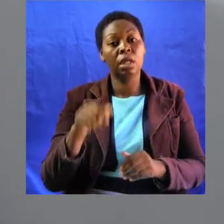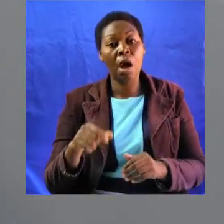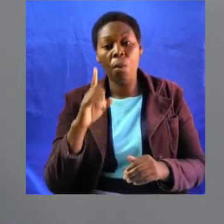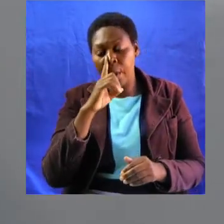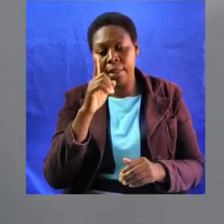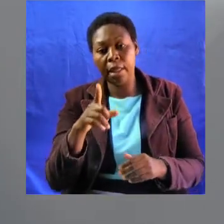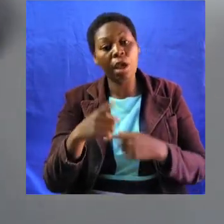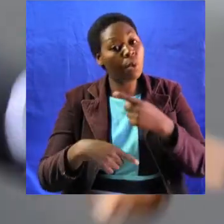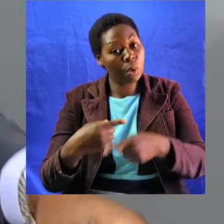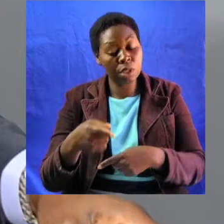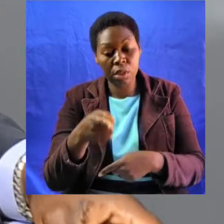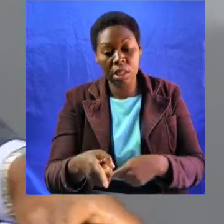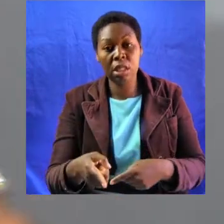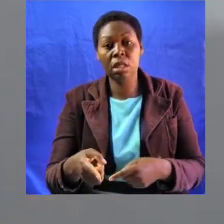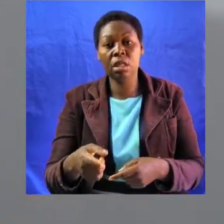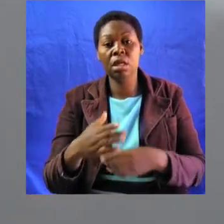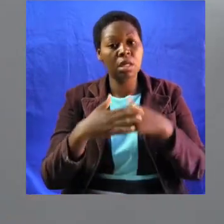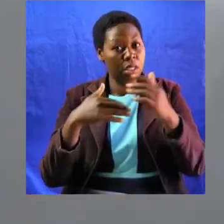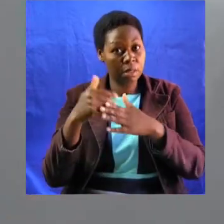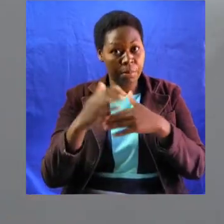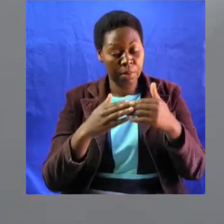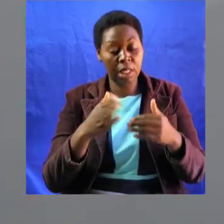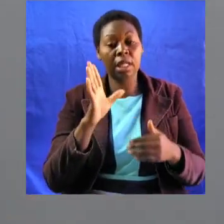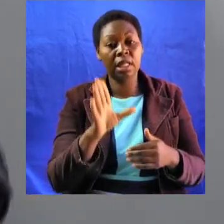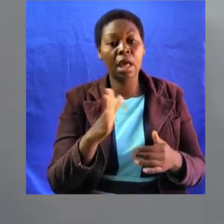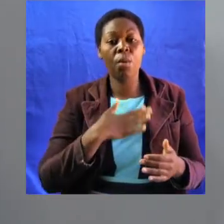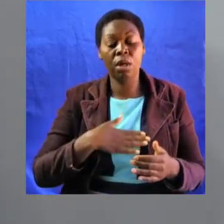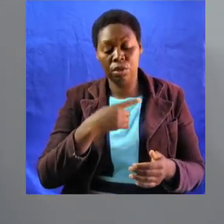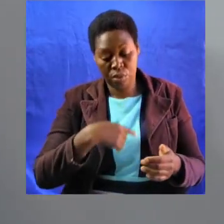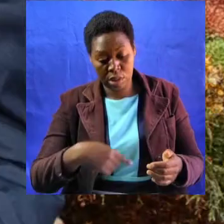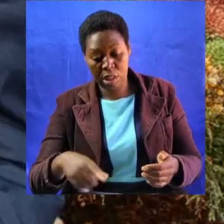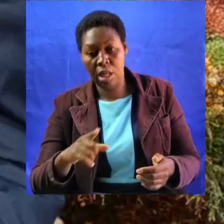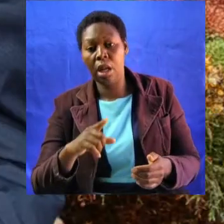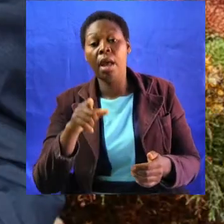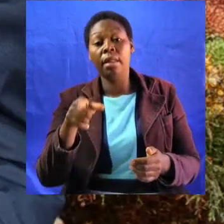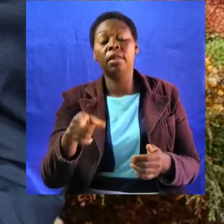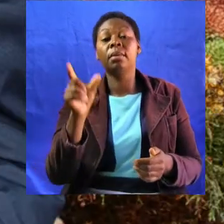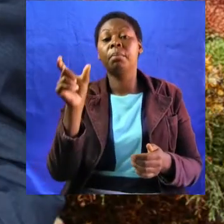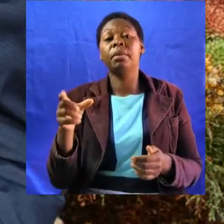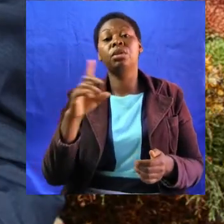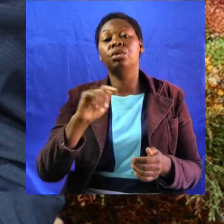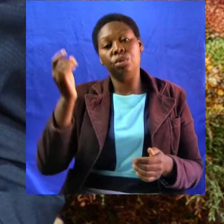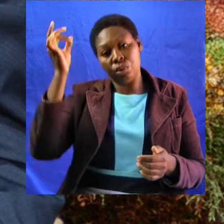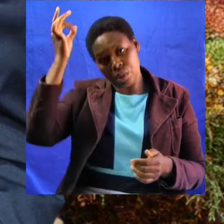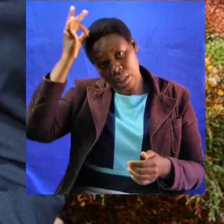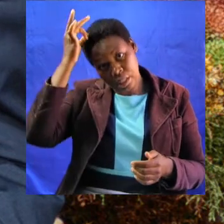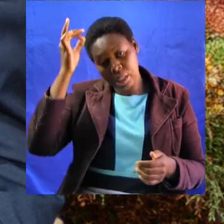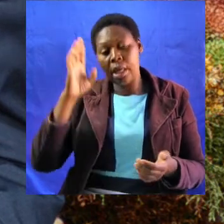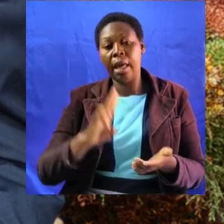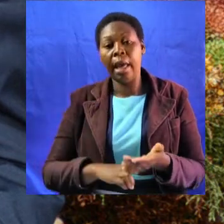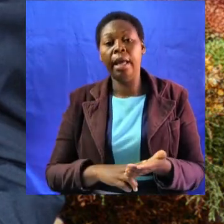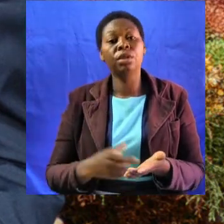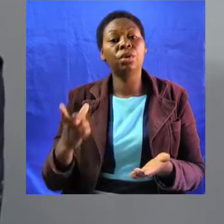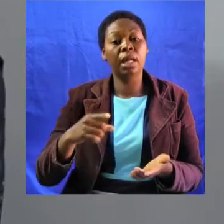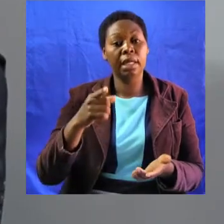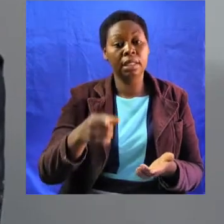iyoyo ngaidzokere futi kwamambo. Saka manzwa machinda makuru apa akaona basa ratangwa zvikanzi kwemi muri kutanga basa rakanzi rimire sei. Zvikanzi